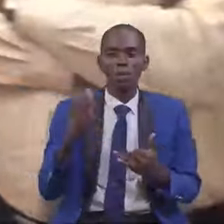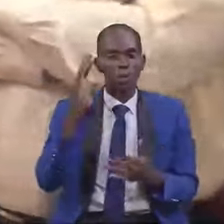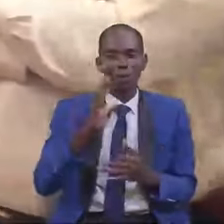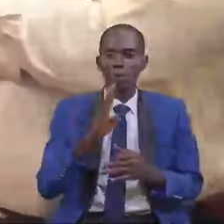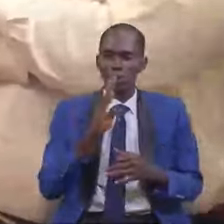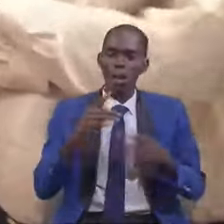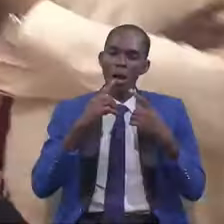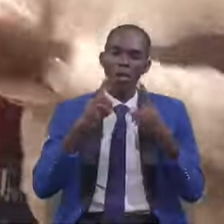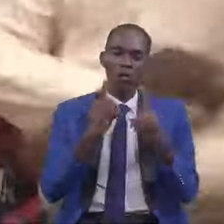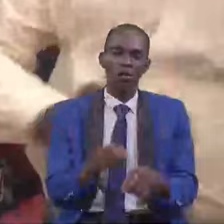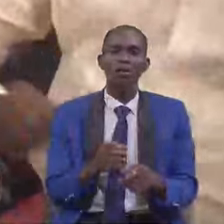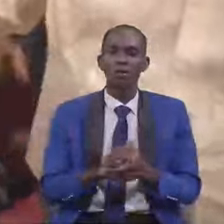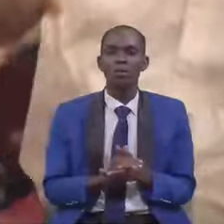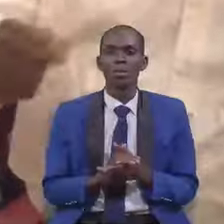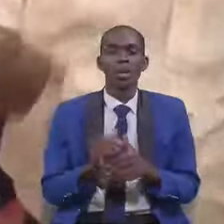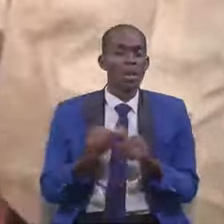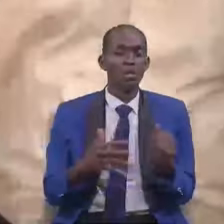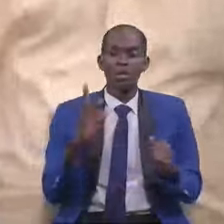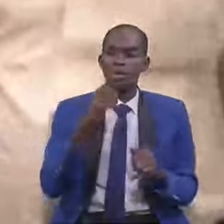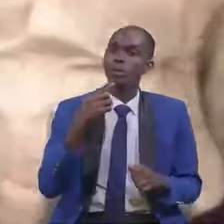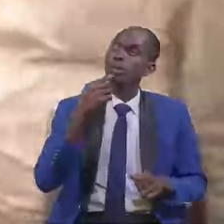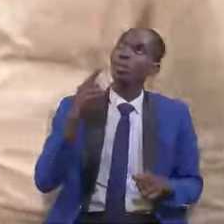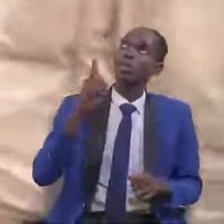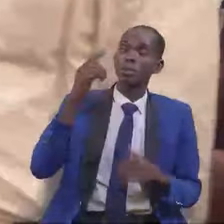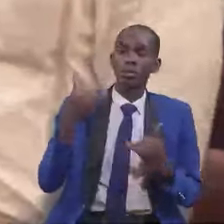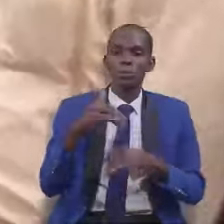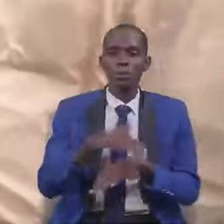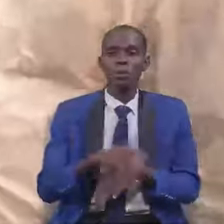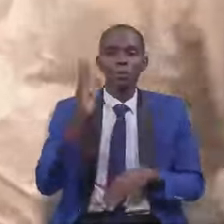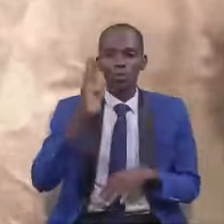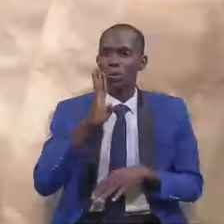Tout ce que vous dites au Seigneur ce soir sera accompli.